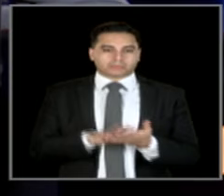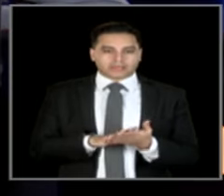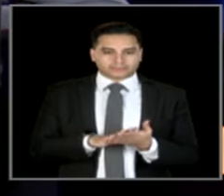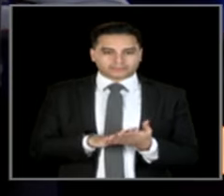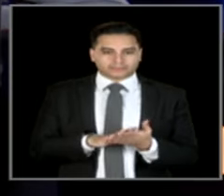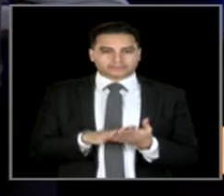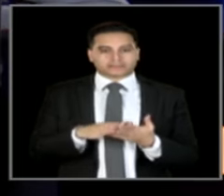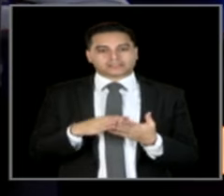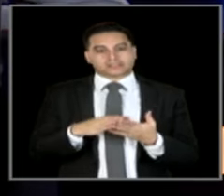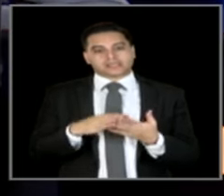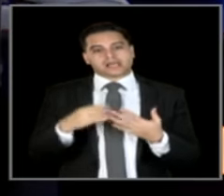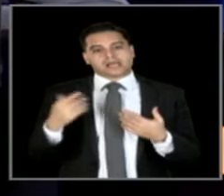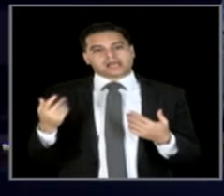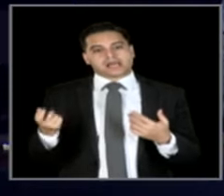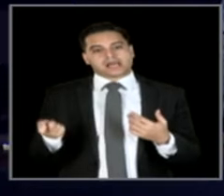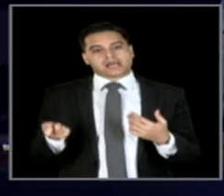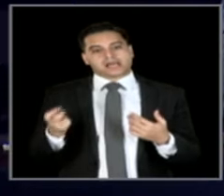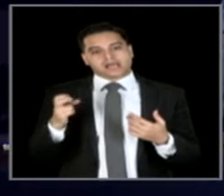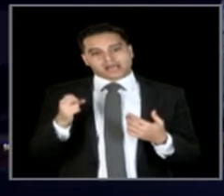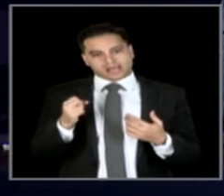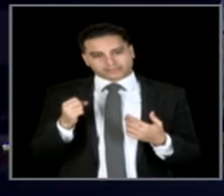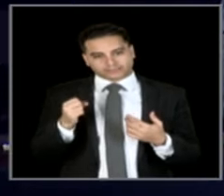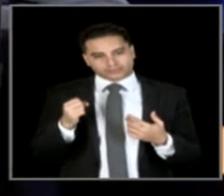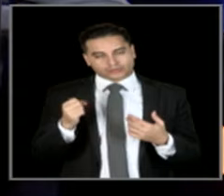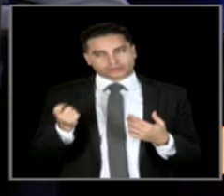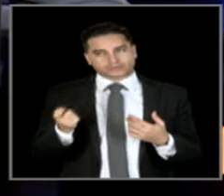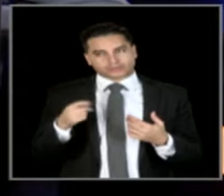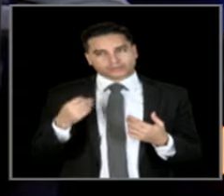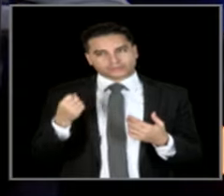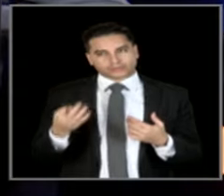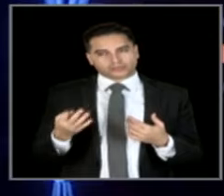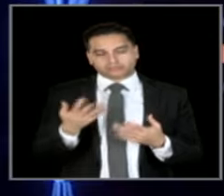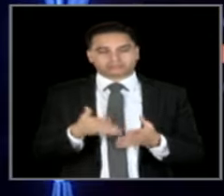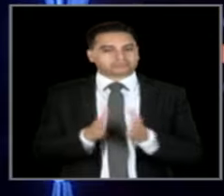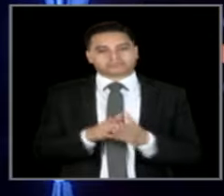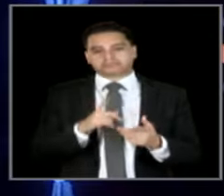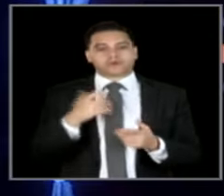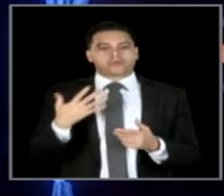اجابات صح 25 وعش نقط هديه 35 بيته 105 o